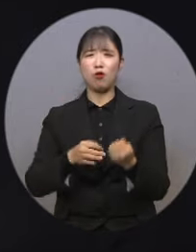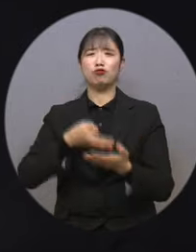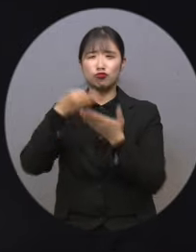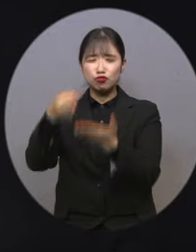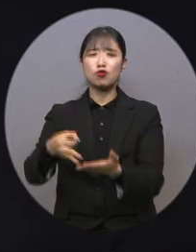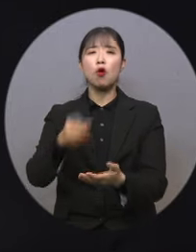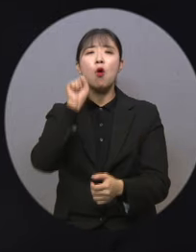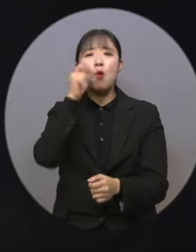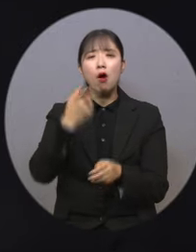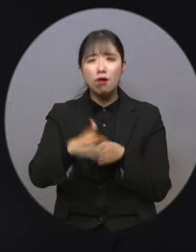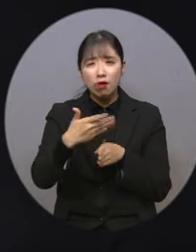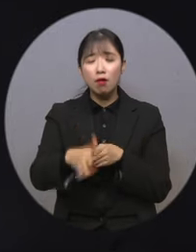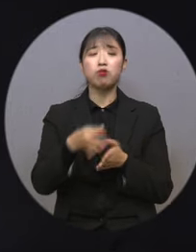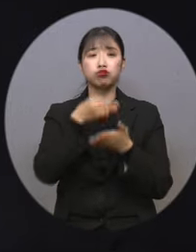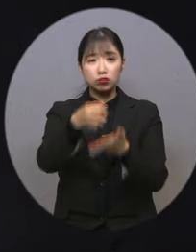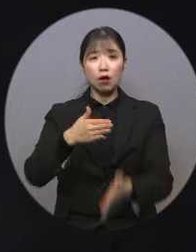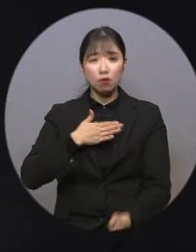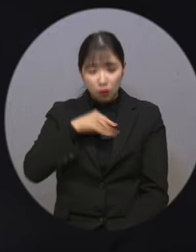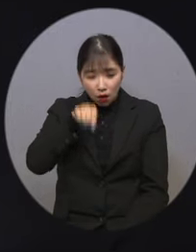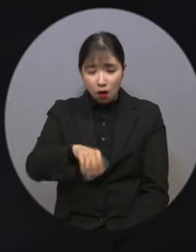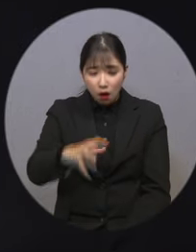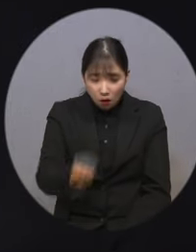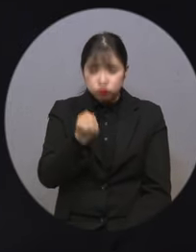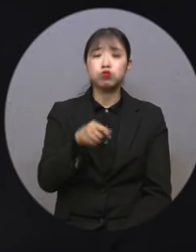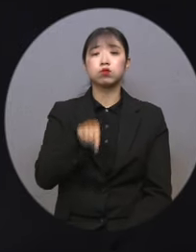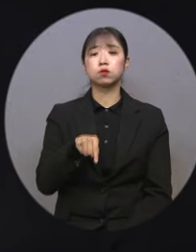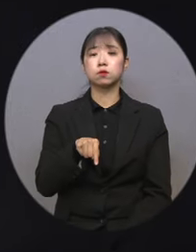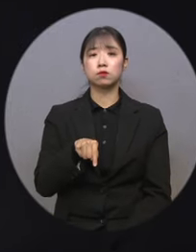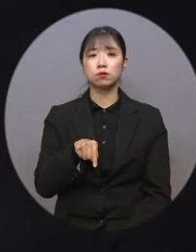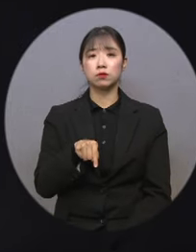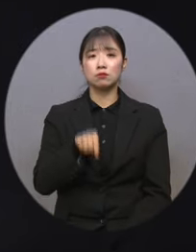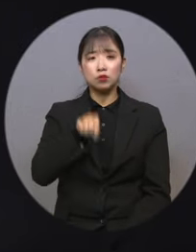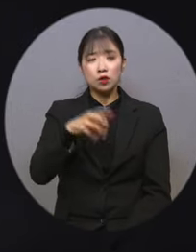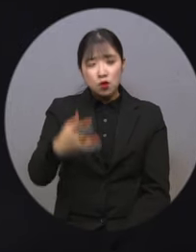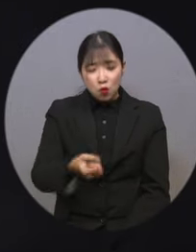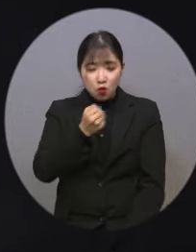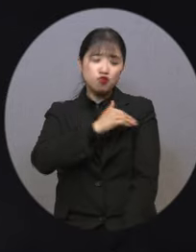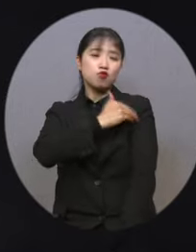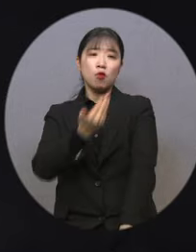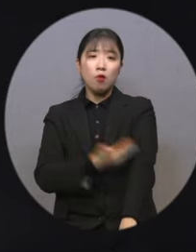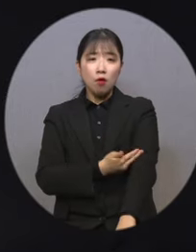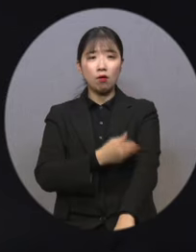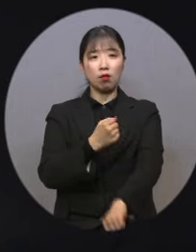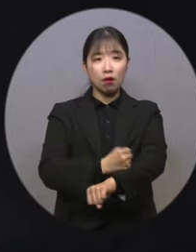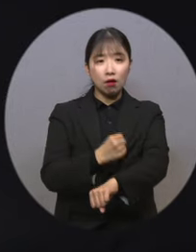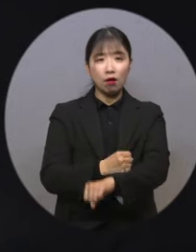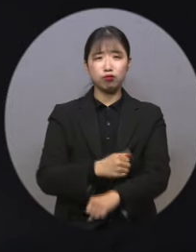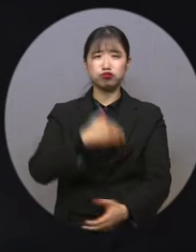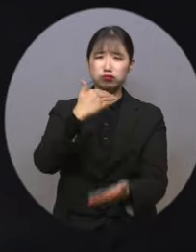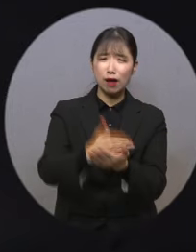내면서 자기가 가지고 있는 소유권 절대 원칙이야. 그 소유권을 행사하는 데 있어서 문을 닫아라 말아라.